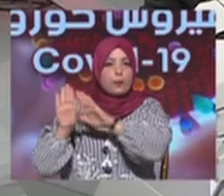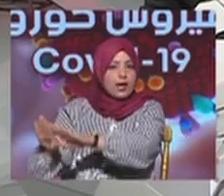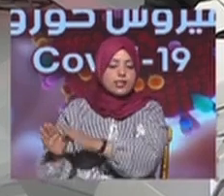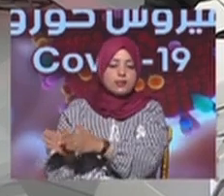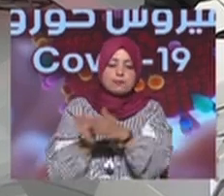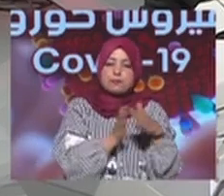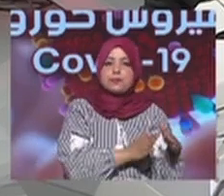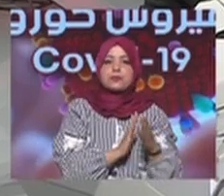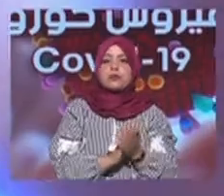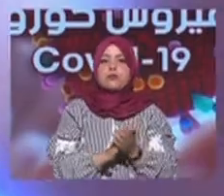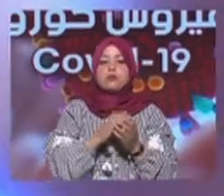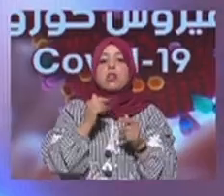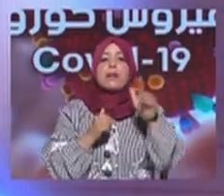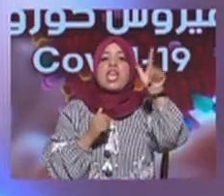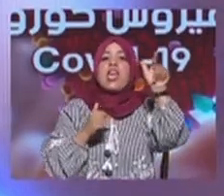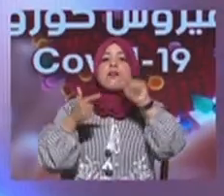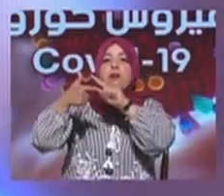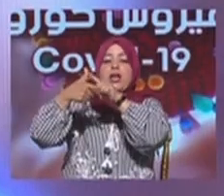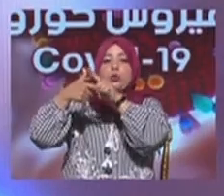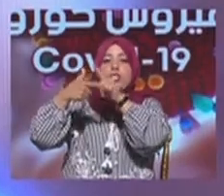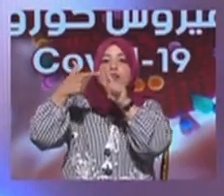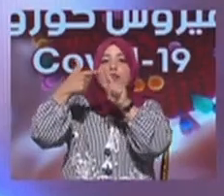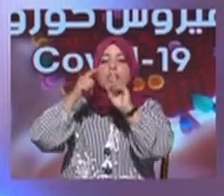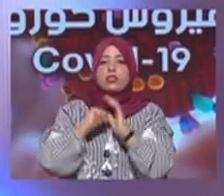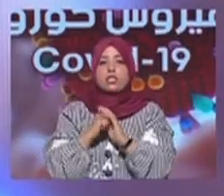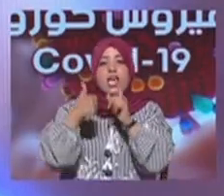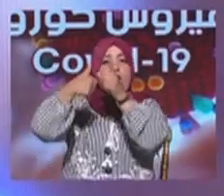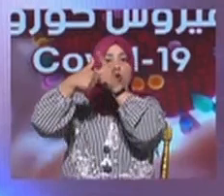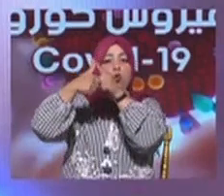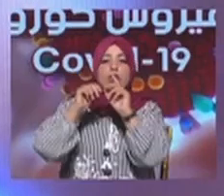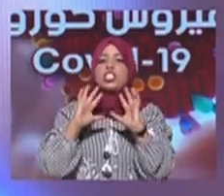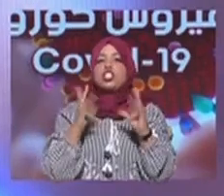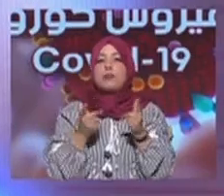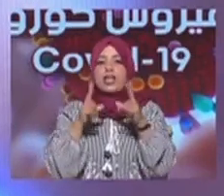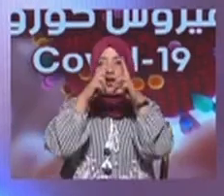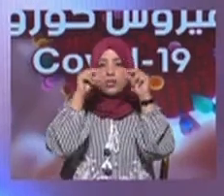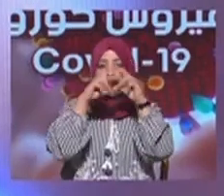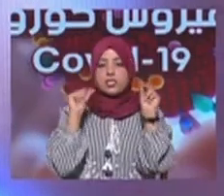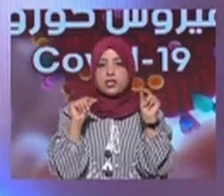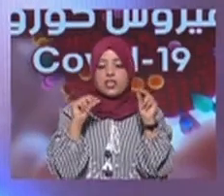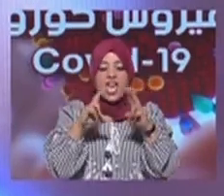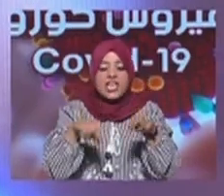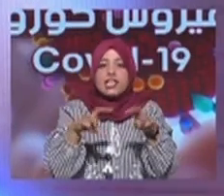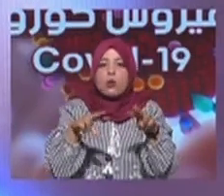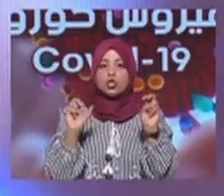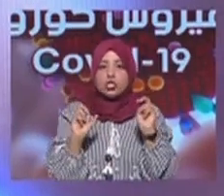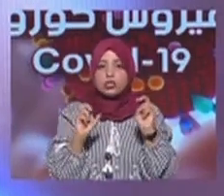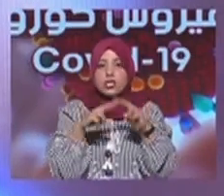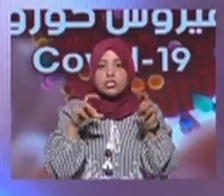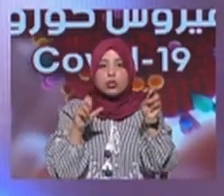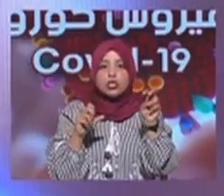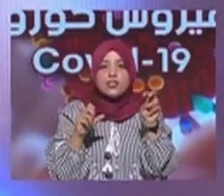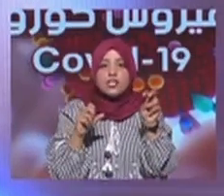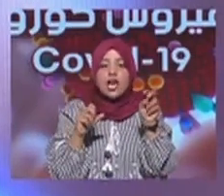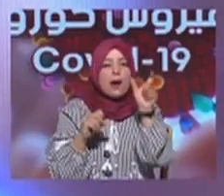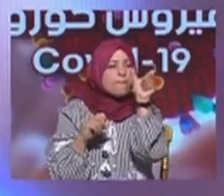وغابيد بالحق، فما نوعين، فما لو تيست انتيجينيك. اش معناتها لو تيست انتيجينيك؟ معناتها باش يلوج بارتي صغيره من